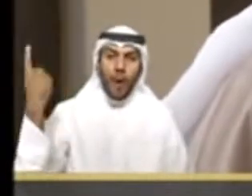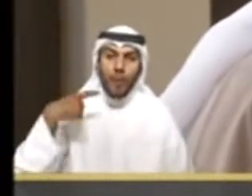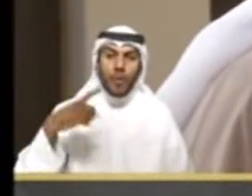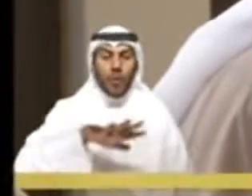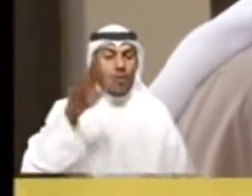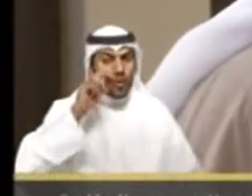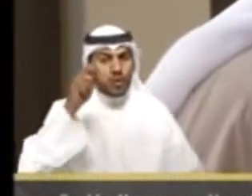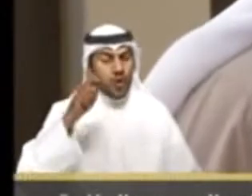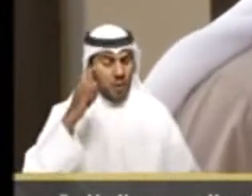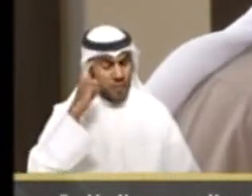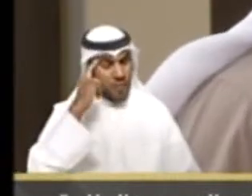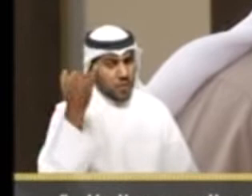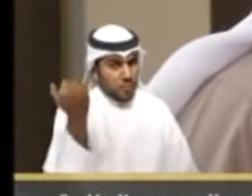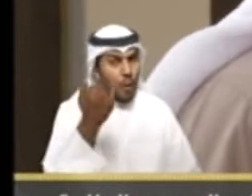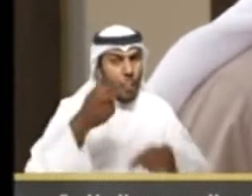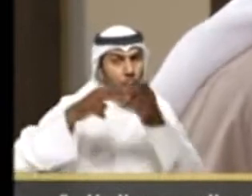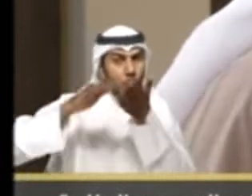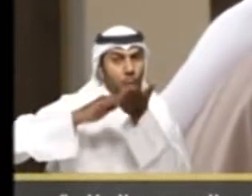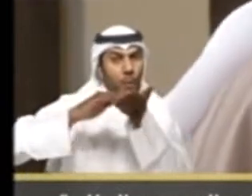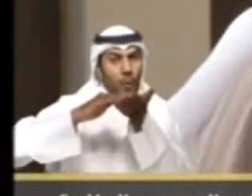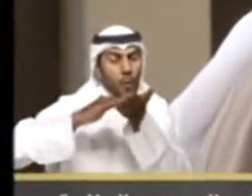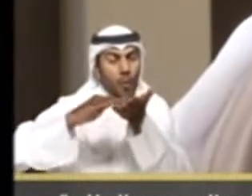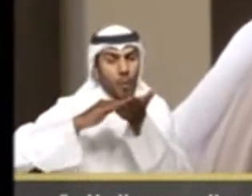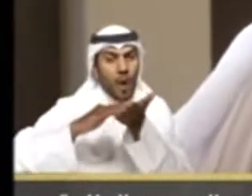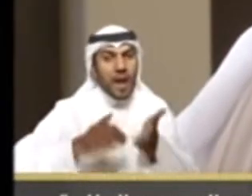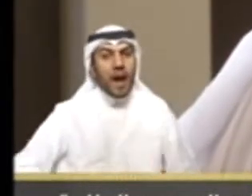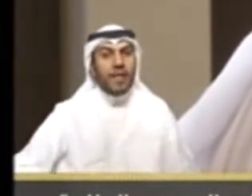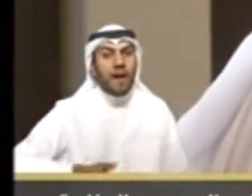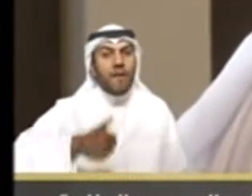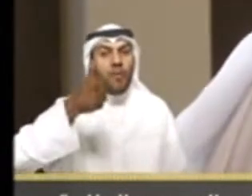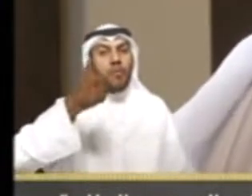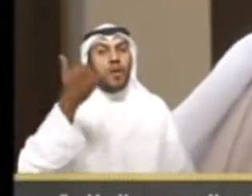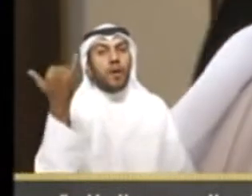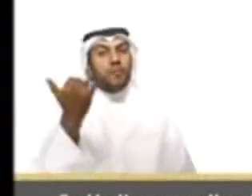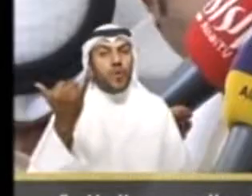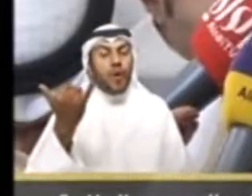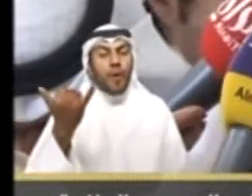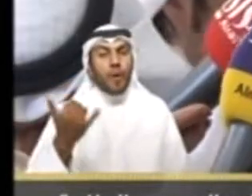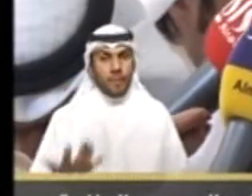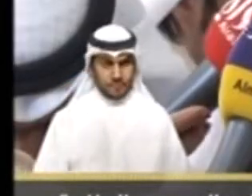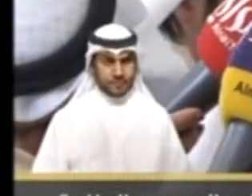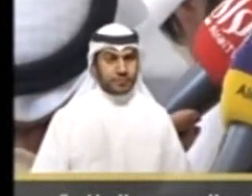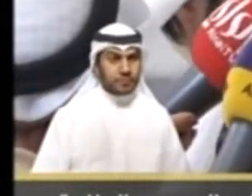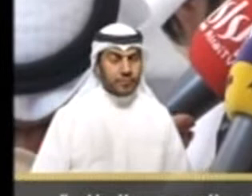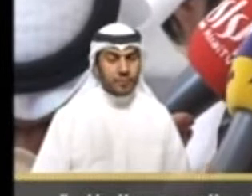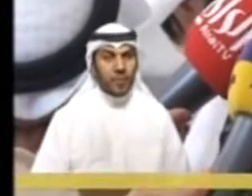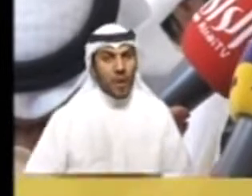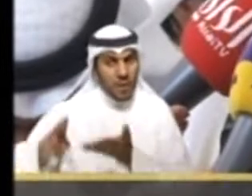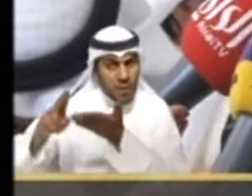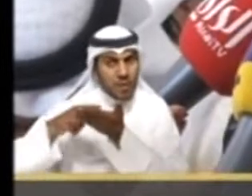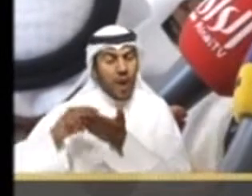رجل يهمه مصلحة الوطن ومصلحة واستقرار البلد. كانت الرسالة واضحة